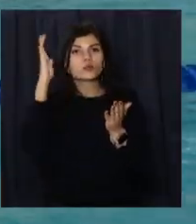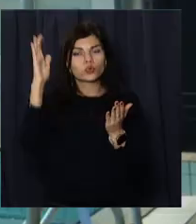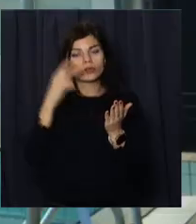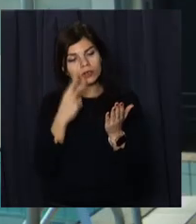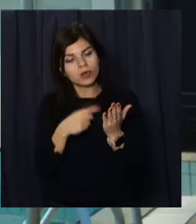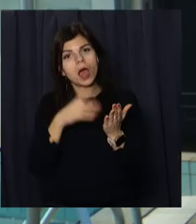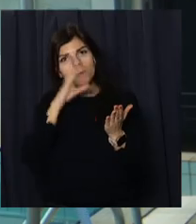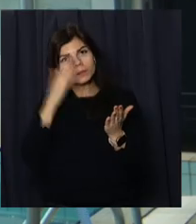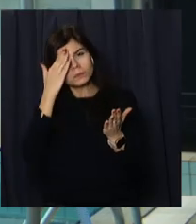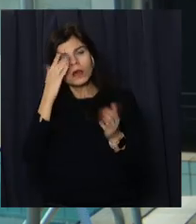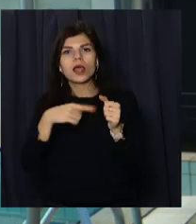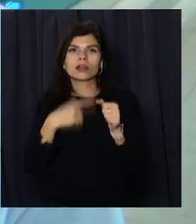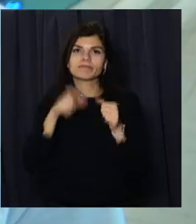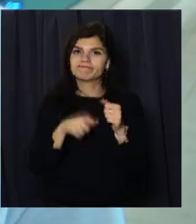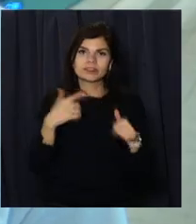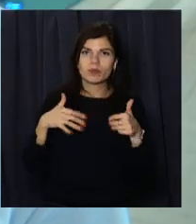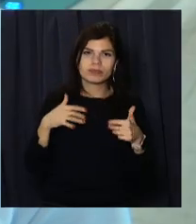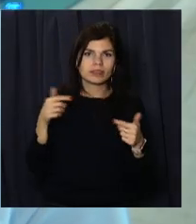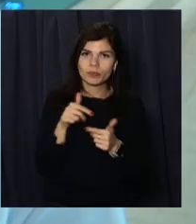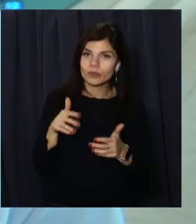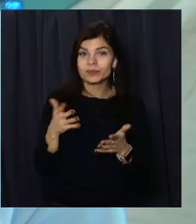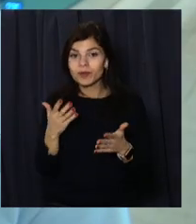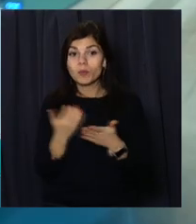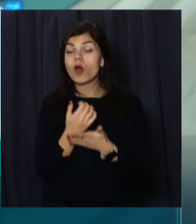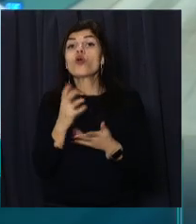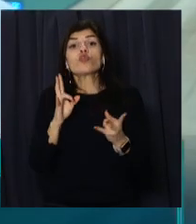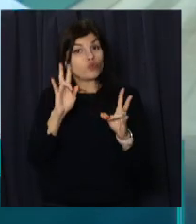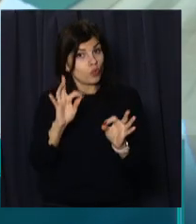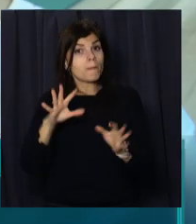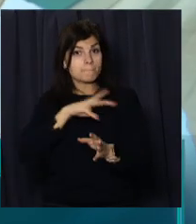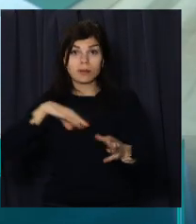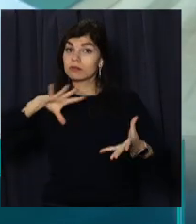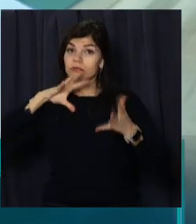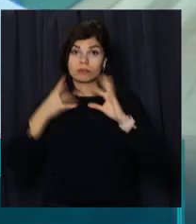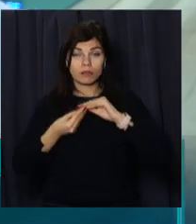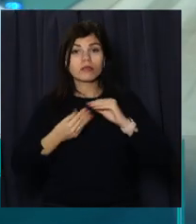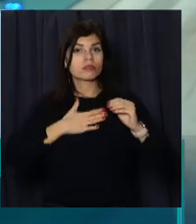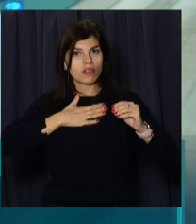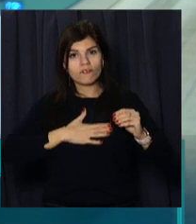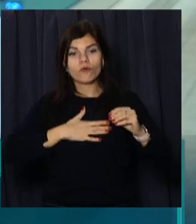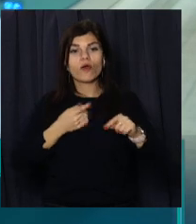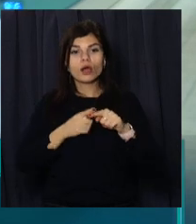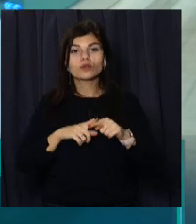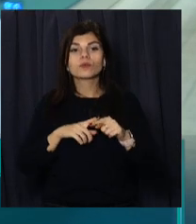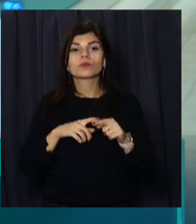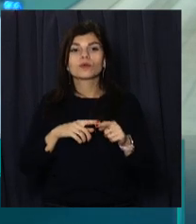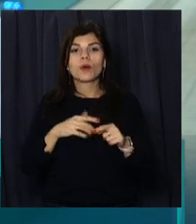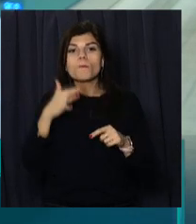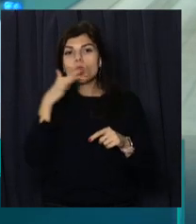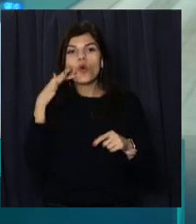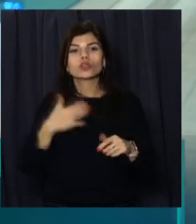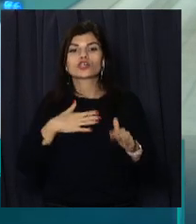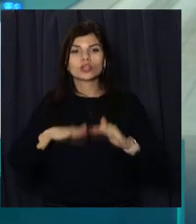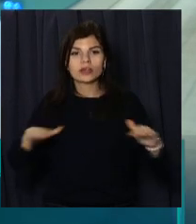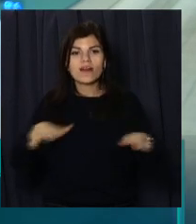перспективою, запевняють у спортшколі. Ми доволі результатами. Я думаю, що по итогам цих соревнований багато наших